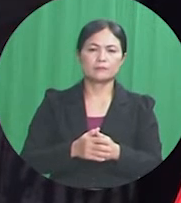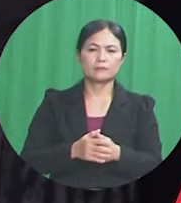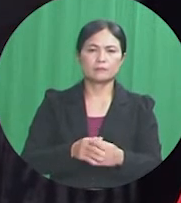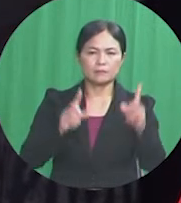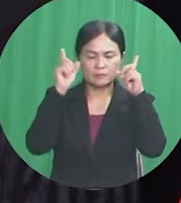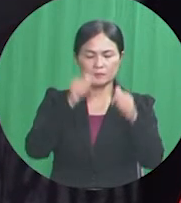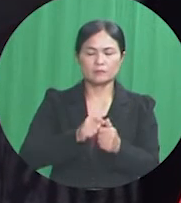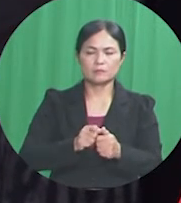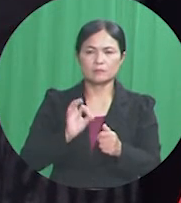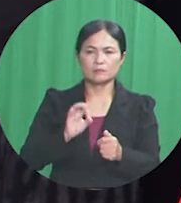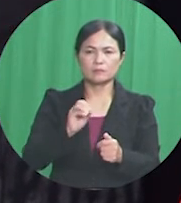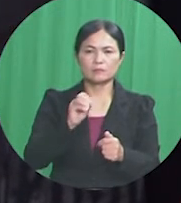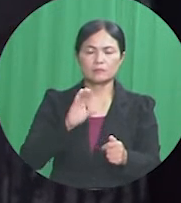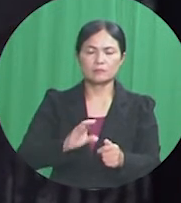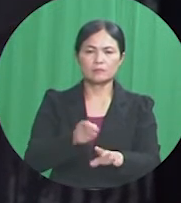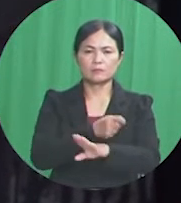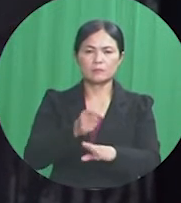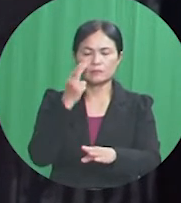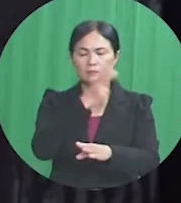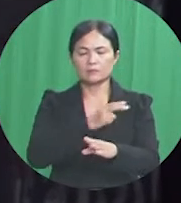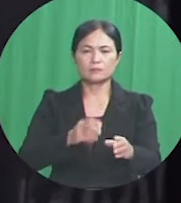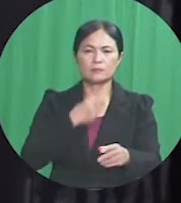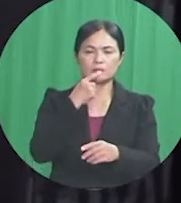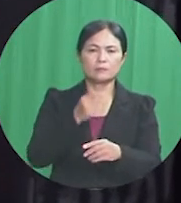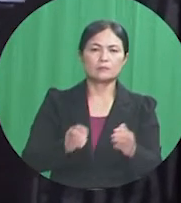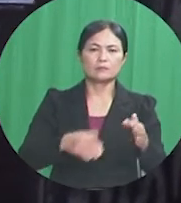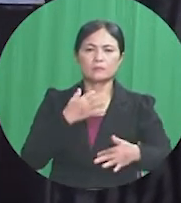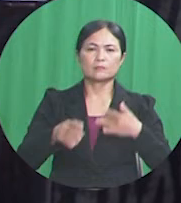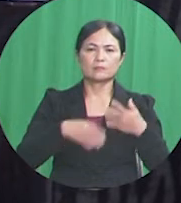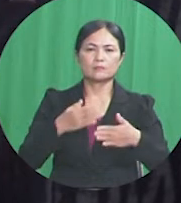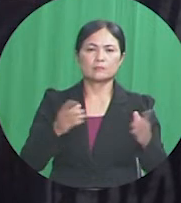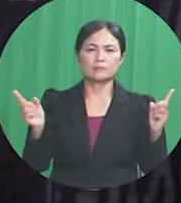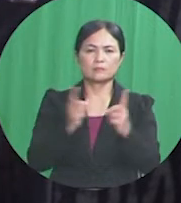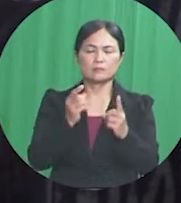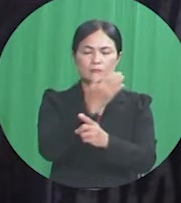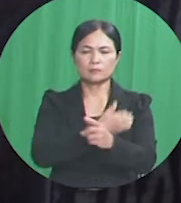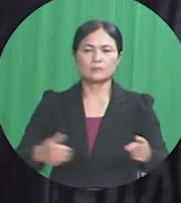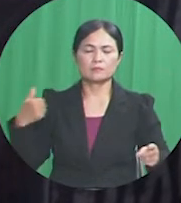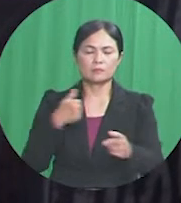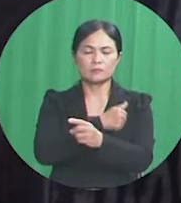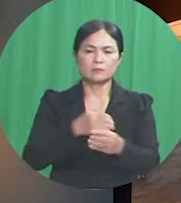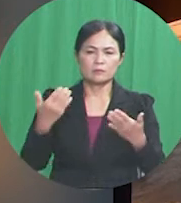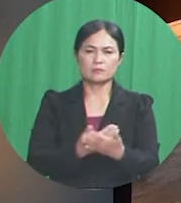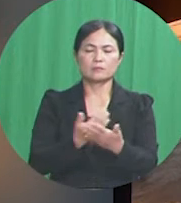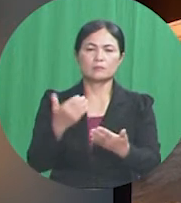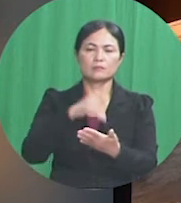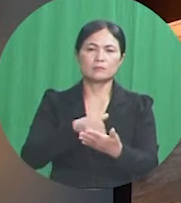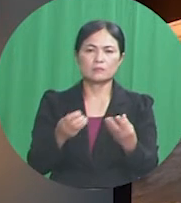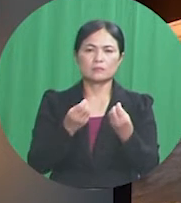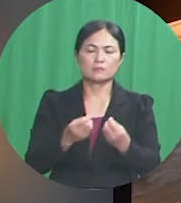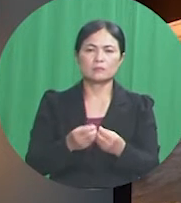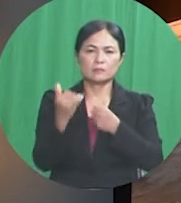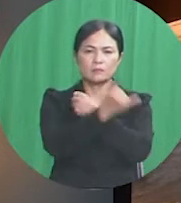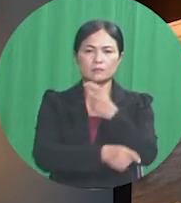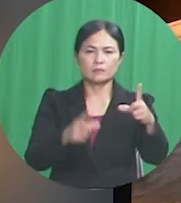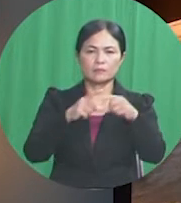កឧត្តមគ្វៀនស៊ុនហ្វុកប្រធានរដ្ឋវៀតណាមមានប្រសាសន៍សម្ដែងនៃការរីករាយដោយបានជួបសម្ដេចតេជោសាជាថ្មីម្ដងទៀតនៅលើទឹកដីនៃប្រ